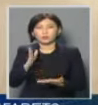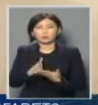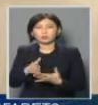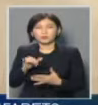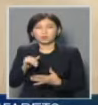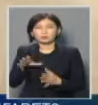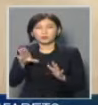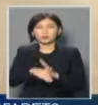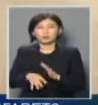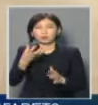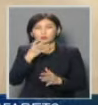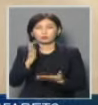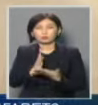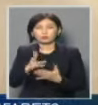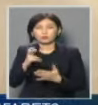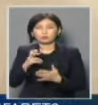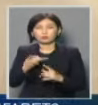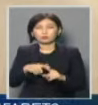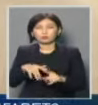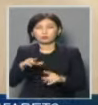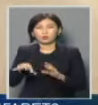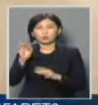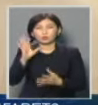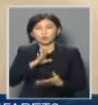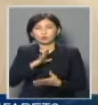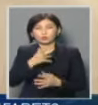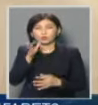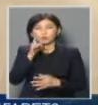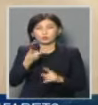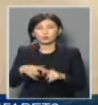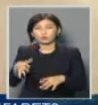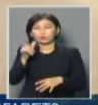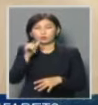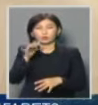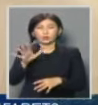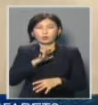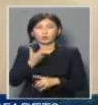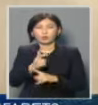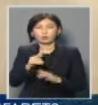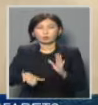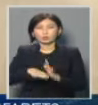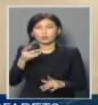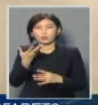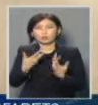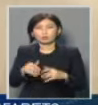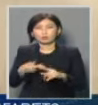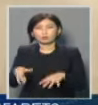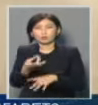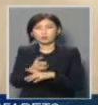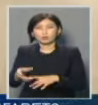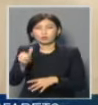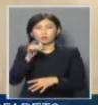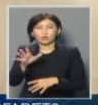Табак в Айкос нагревается от 300 градусов и выше. И во время этого процесса выделяется очень большое количество вредных